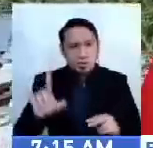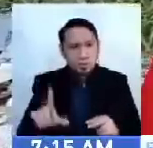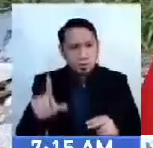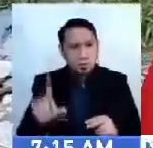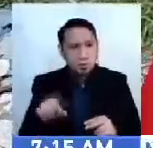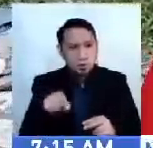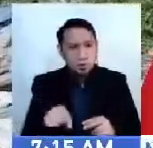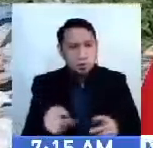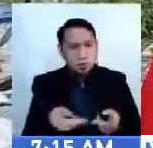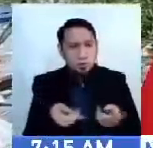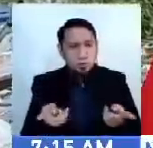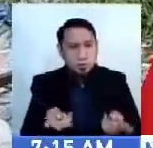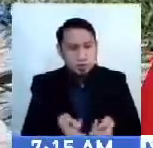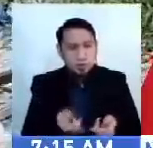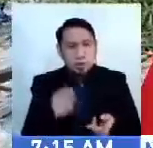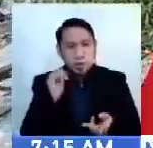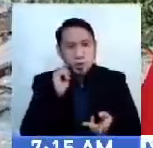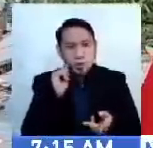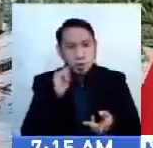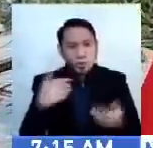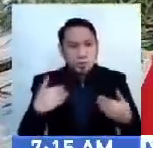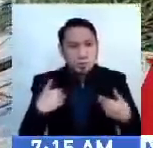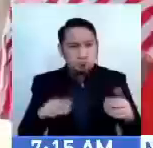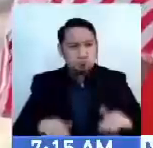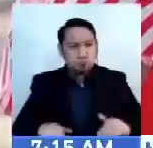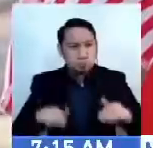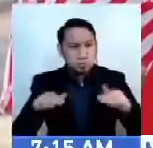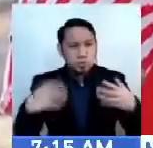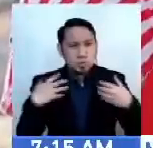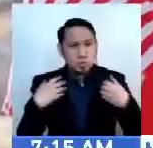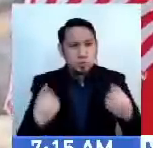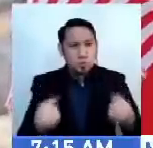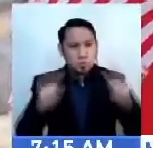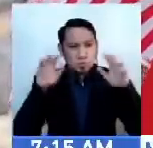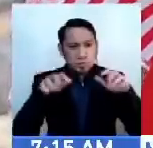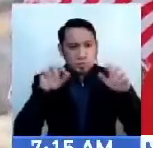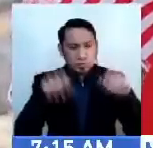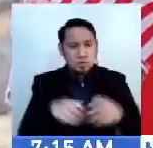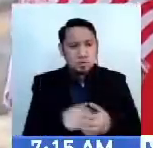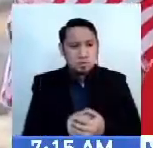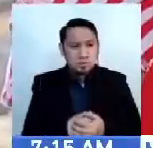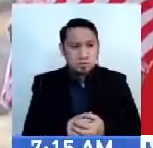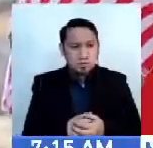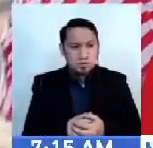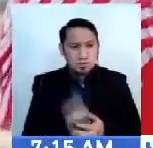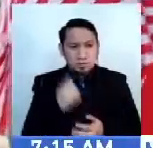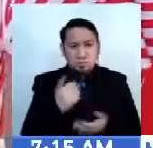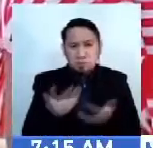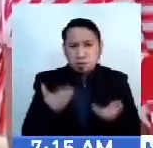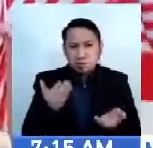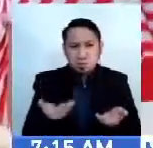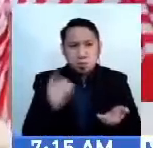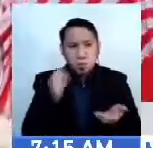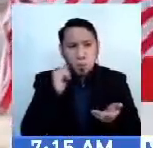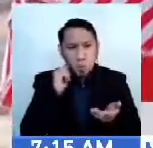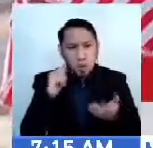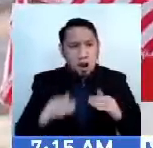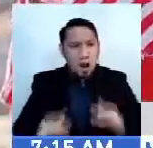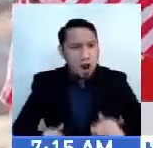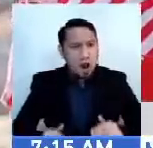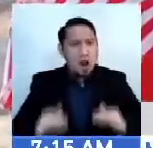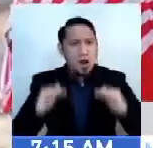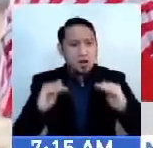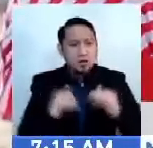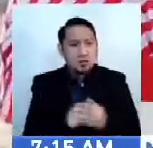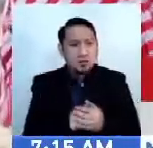kaya binabaha kapag may malalakas na ulan. Natatakot kasi baka magbaha ng husto. Di wala